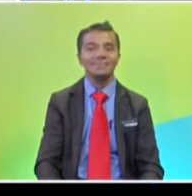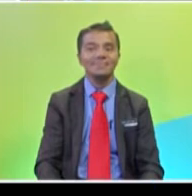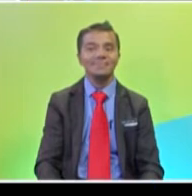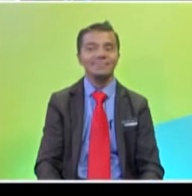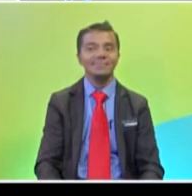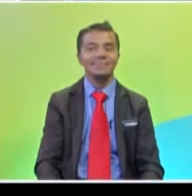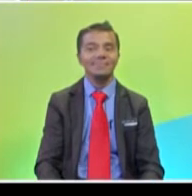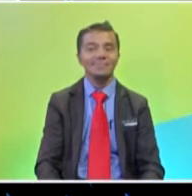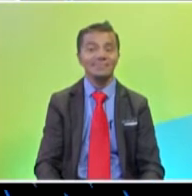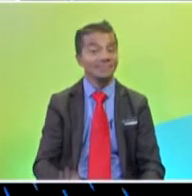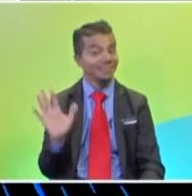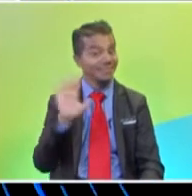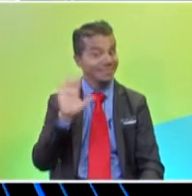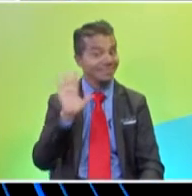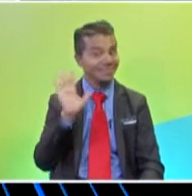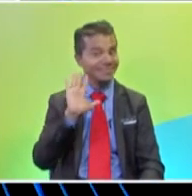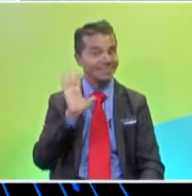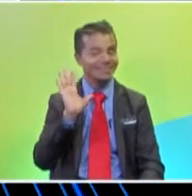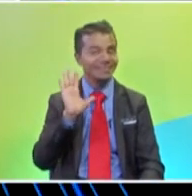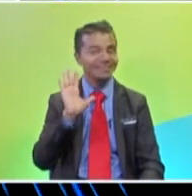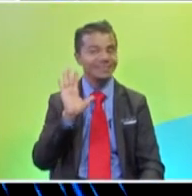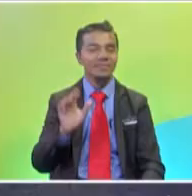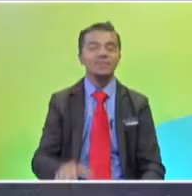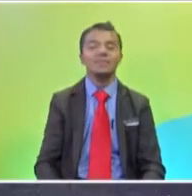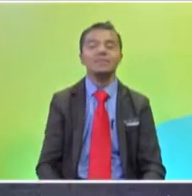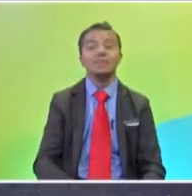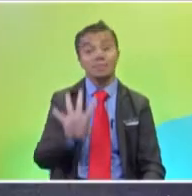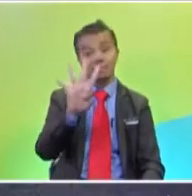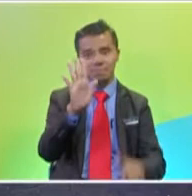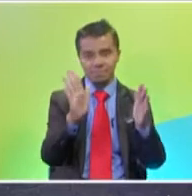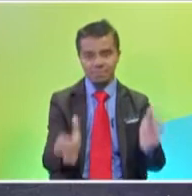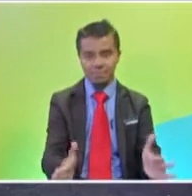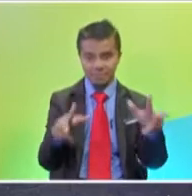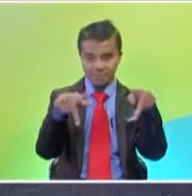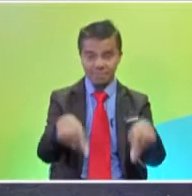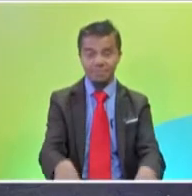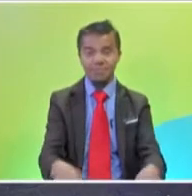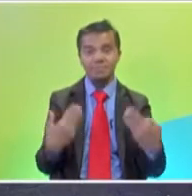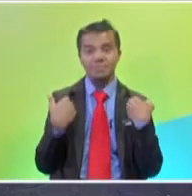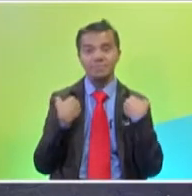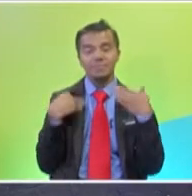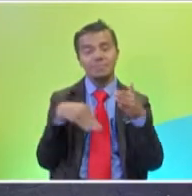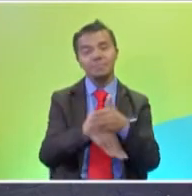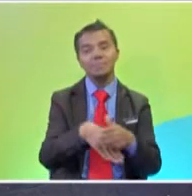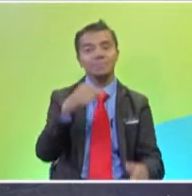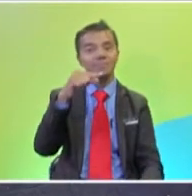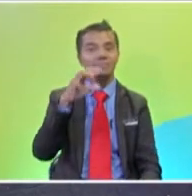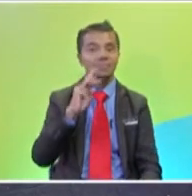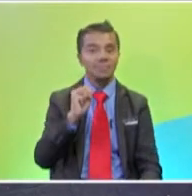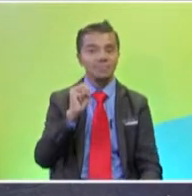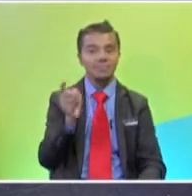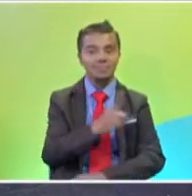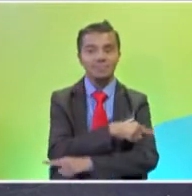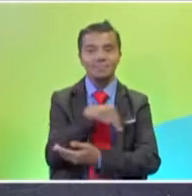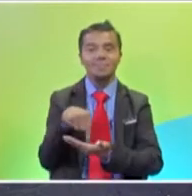sikit, Sharifah. Hai, Sharifah. Ya, jadi inilah 4 orang murid yang berada dalam Google Meet yang akan bersama-sama kita pada hari ini, Rina. Baik,